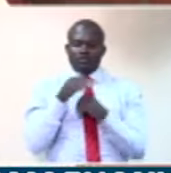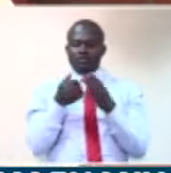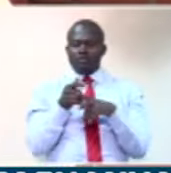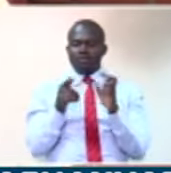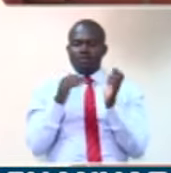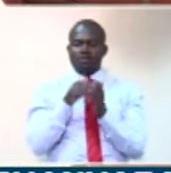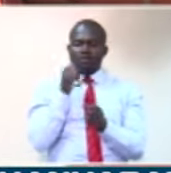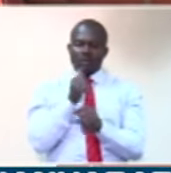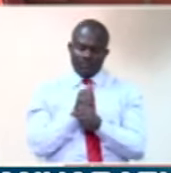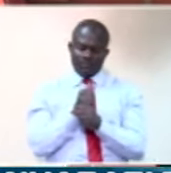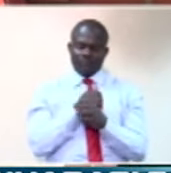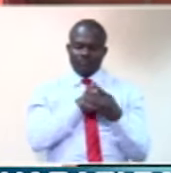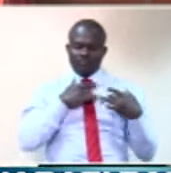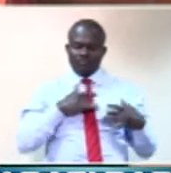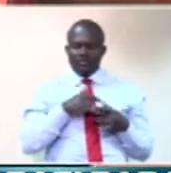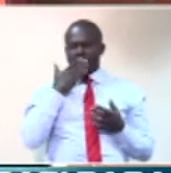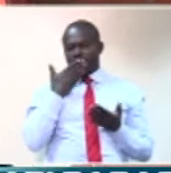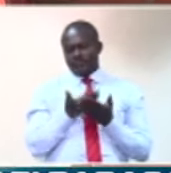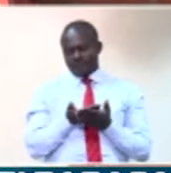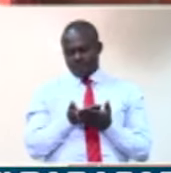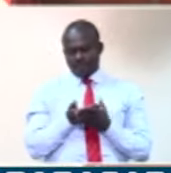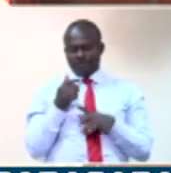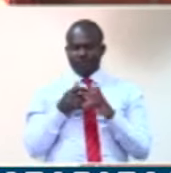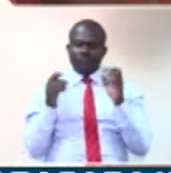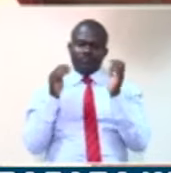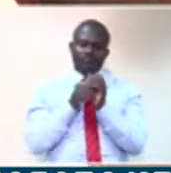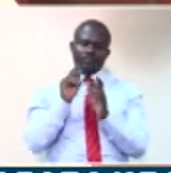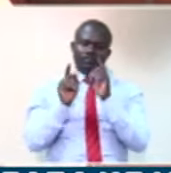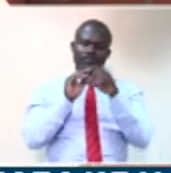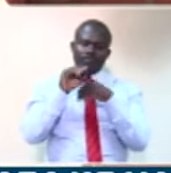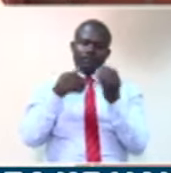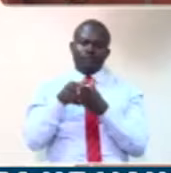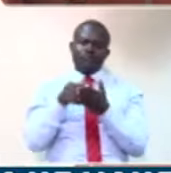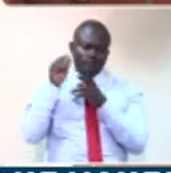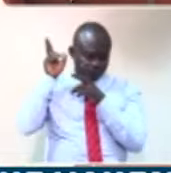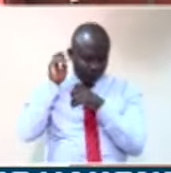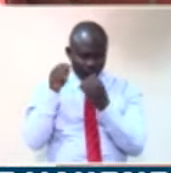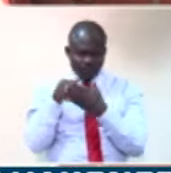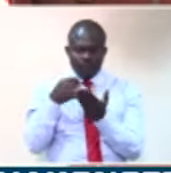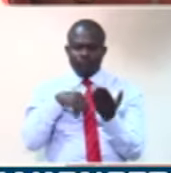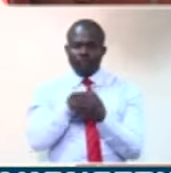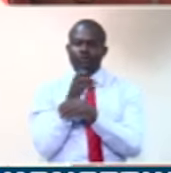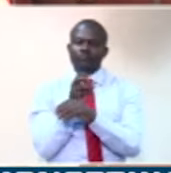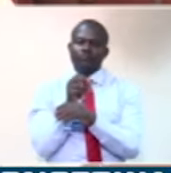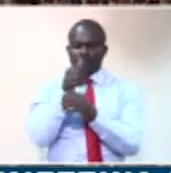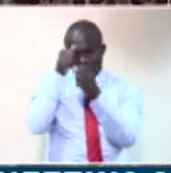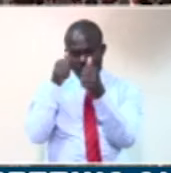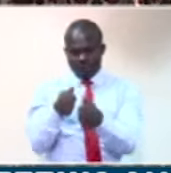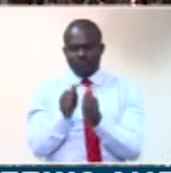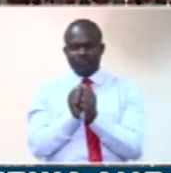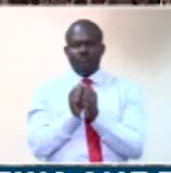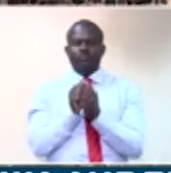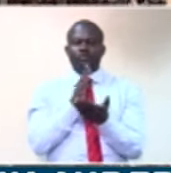kandi nkabikorana umutima mwiza. Kandi umuturage bakaba banatwumva inama tubaha bakazikurikiza.